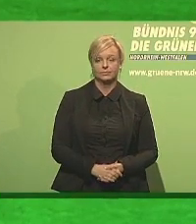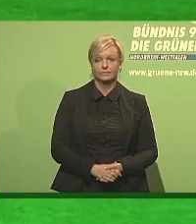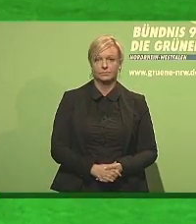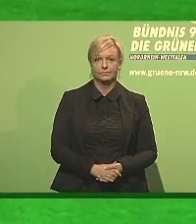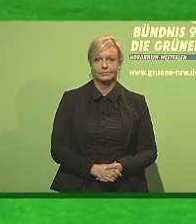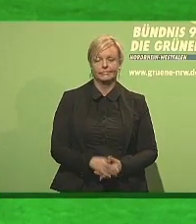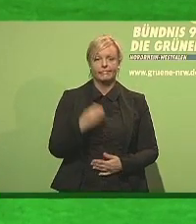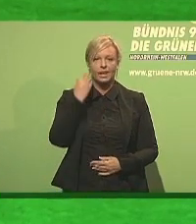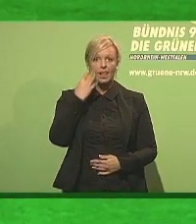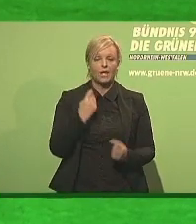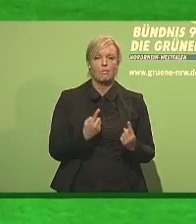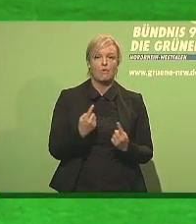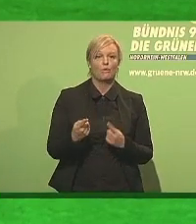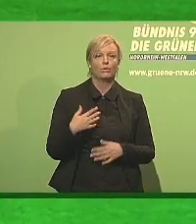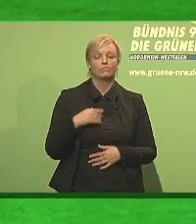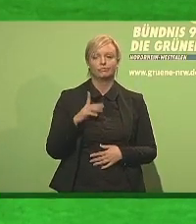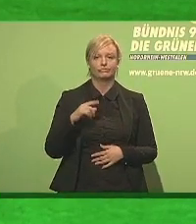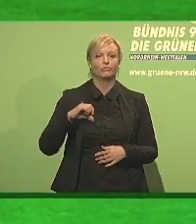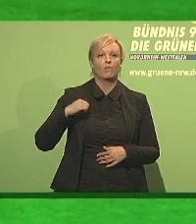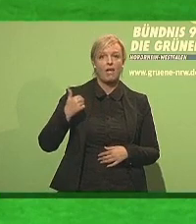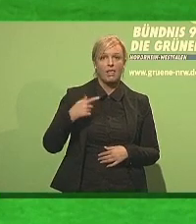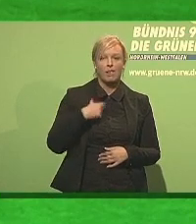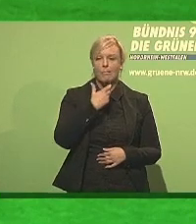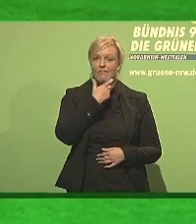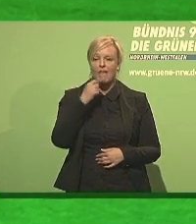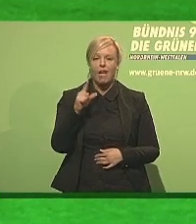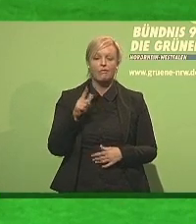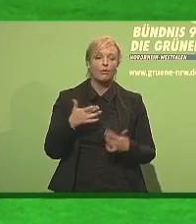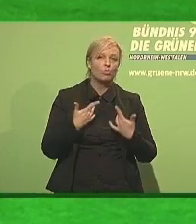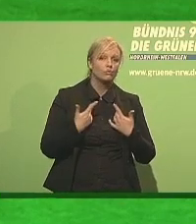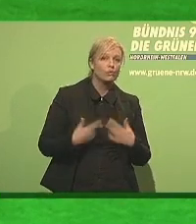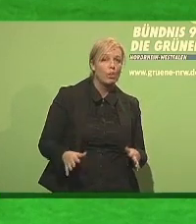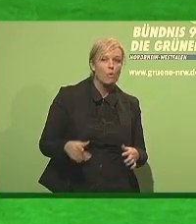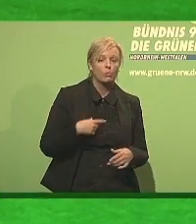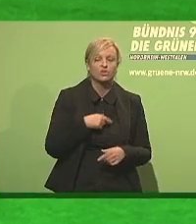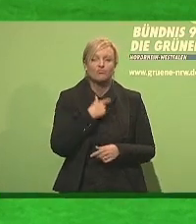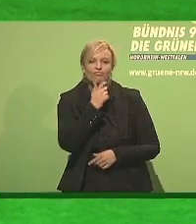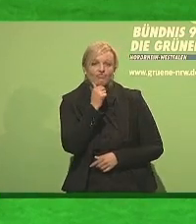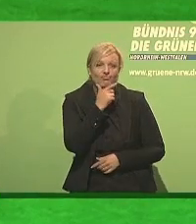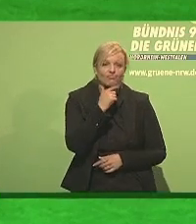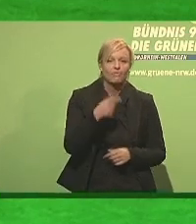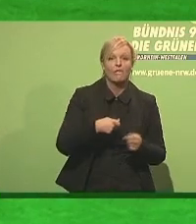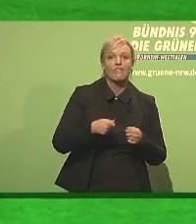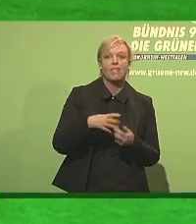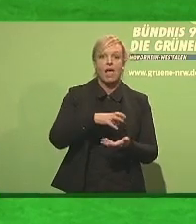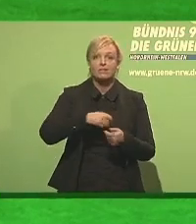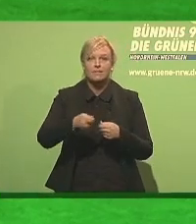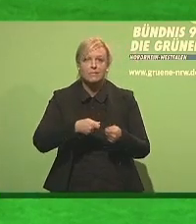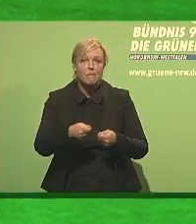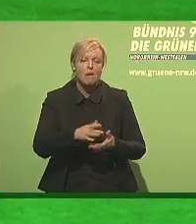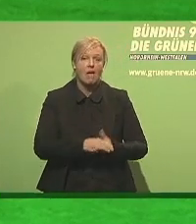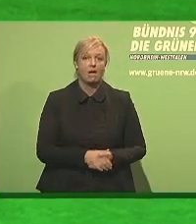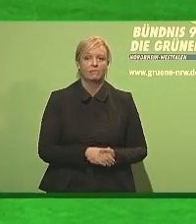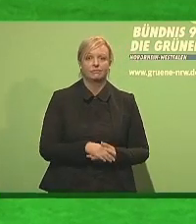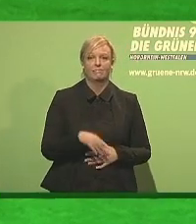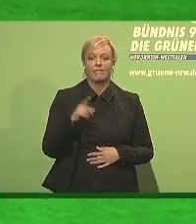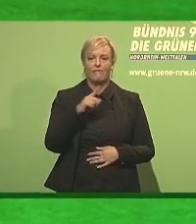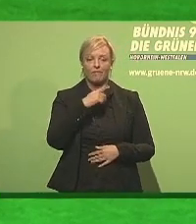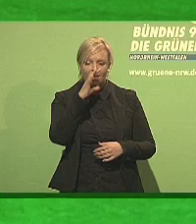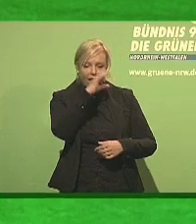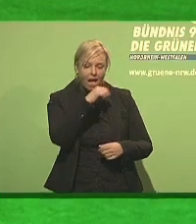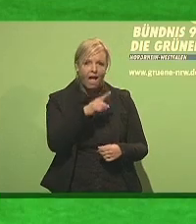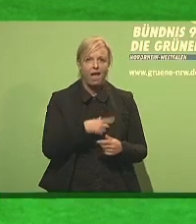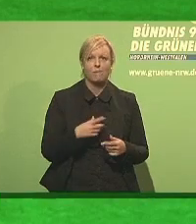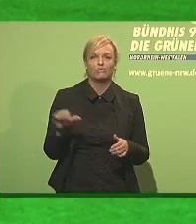Liebe Grüne, wir haben erlebt, wie verantwortungslose Spekulationen auf den Finanzmärkten, wie ein intransparenter, komplexer und